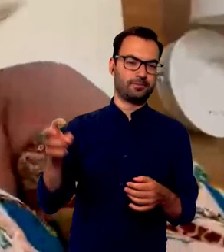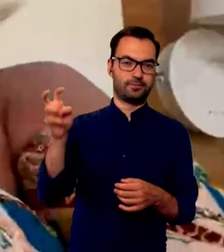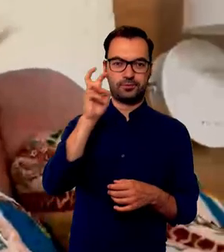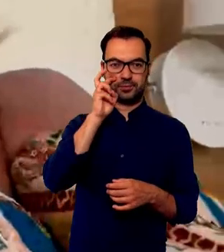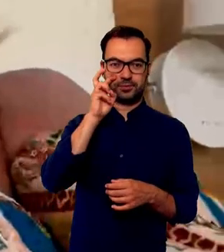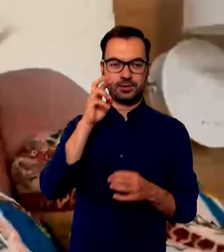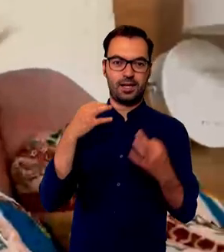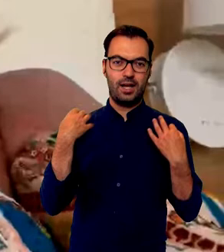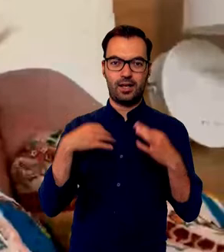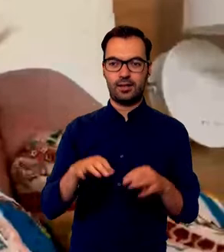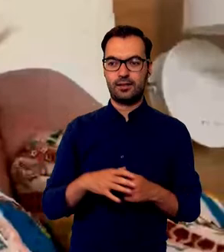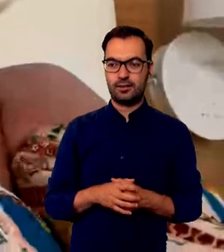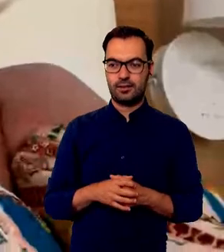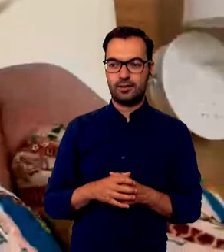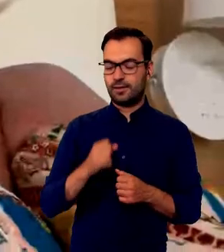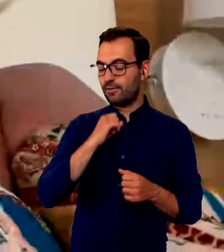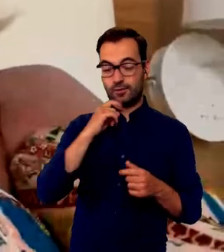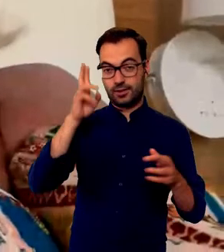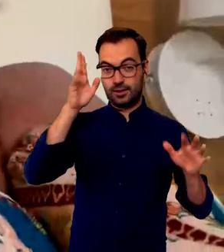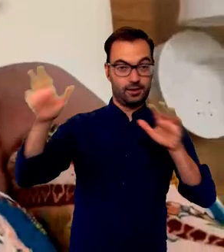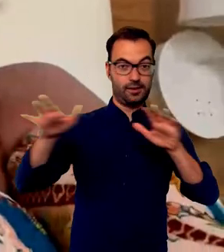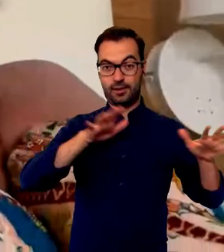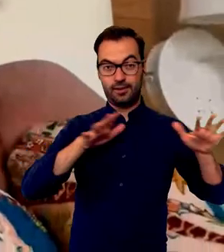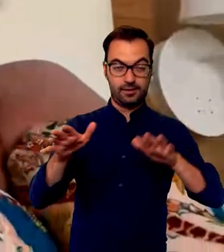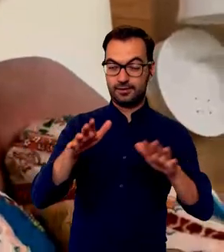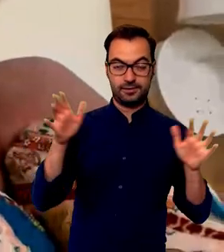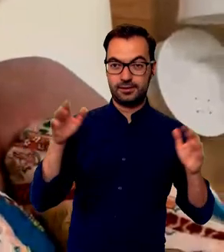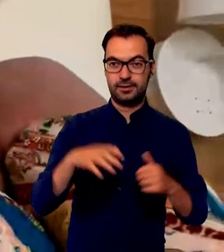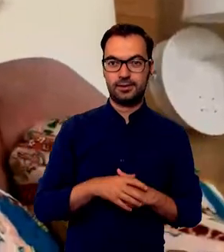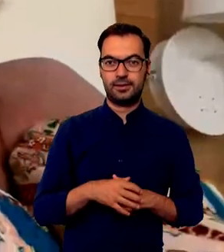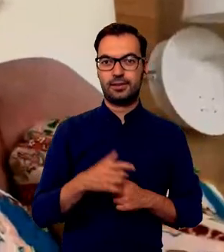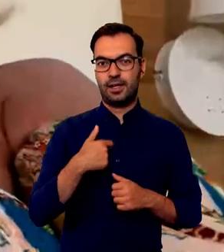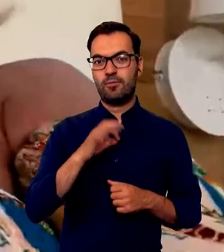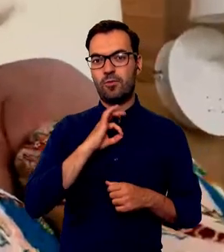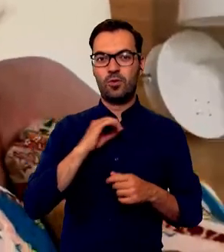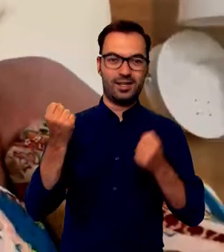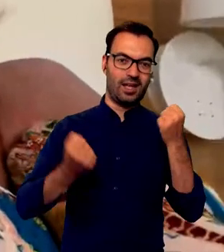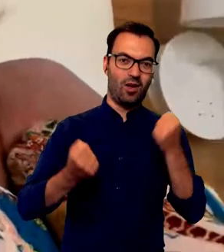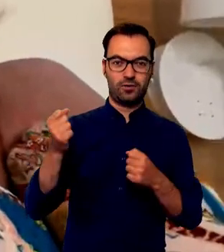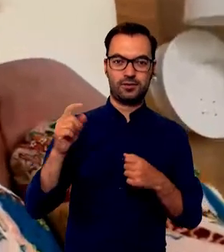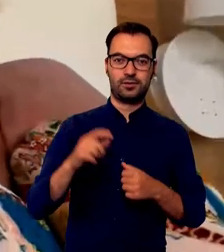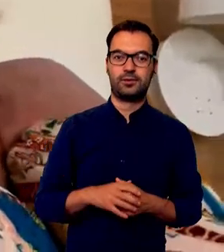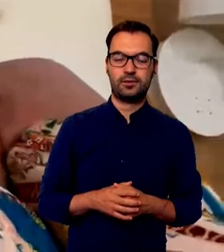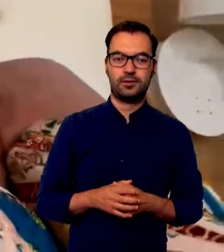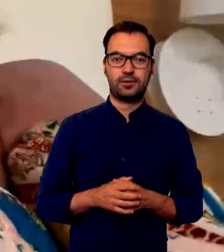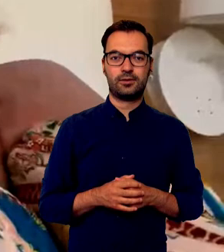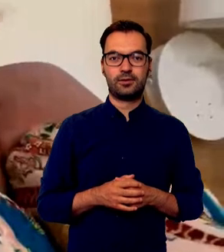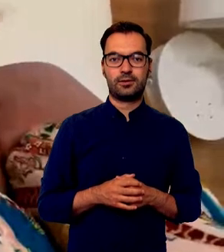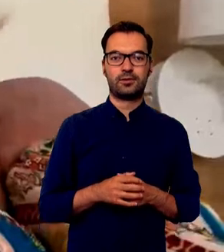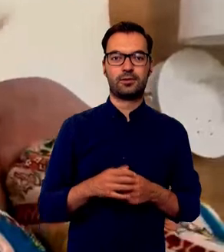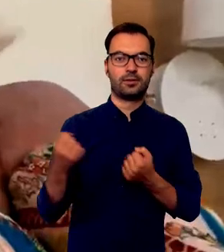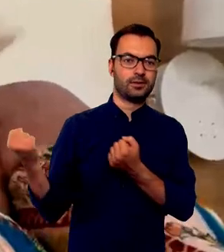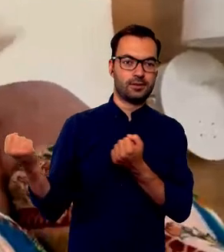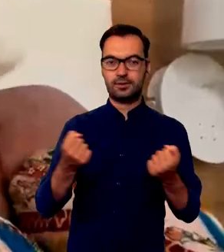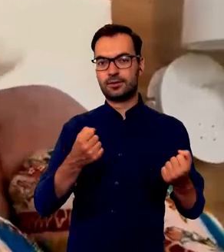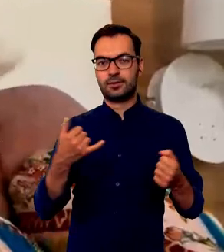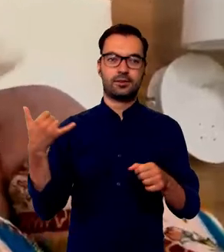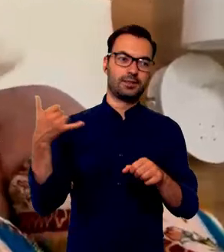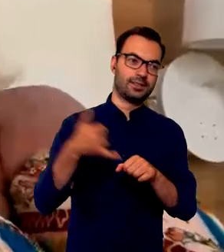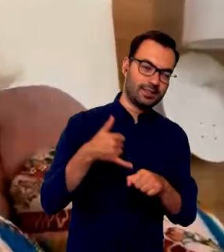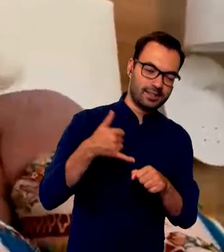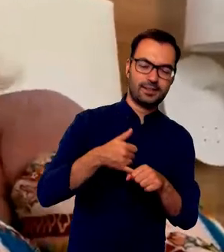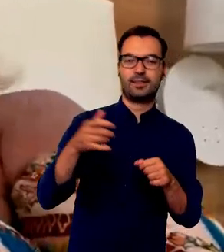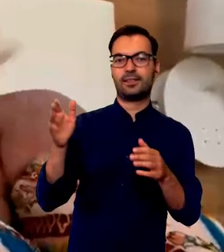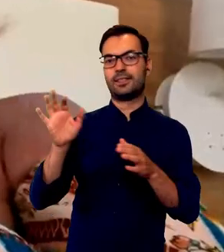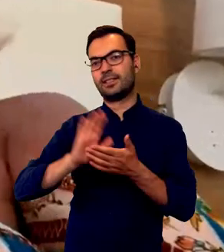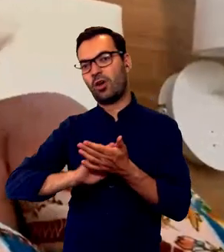samochody. Ja ich nie ogarniałam. Czy mój kierowca wozić, wiesz, serwisy,